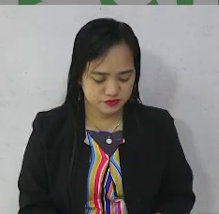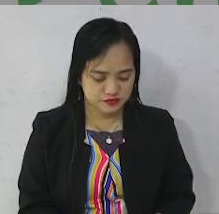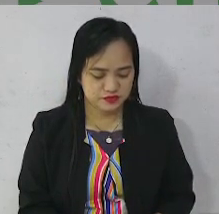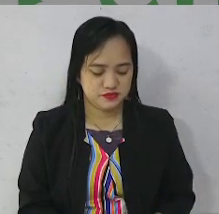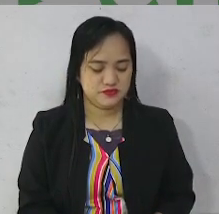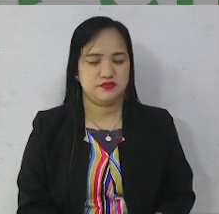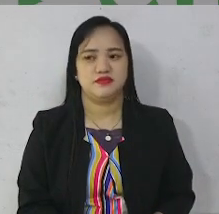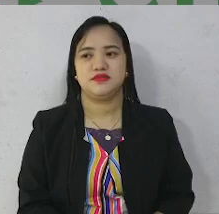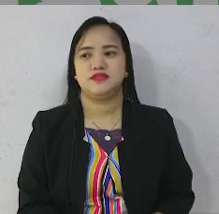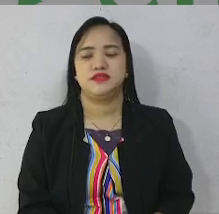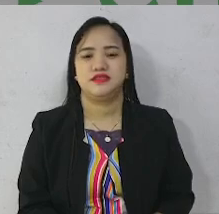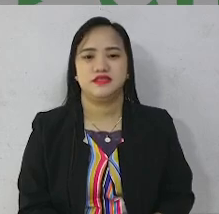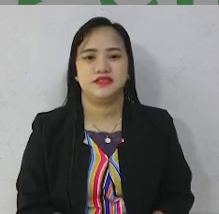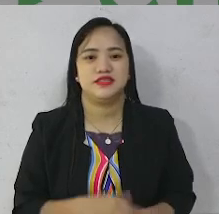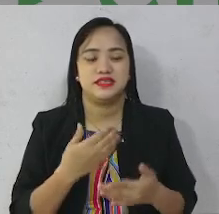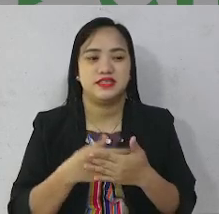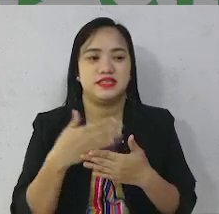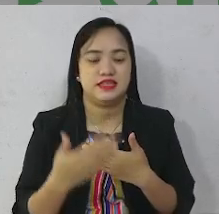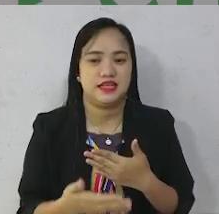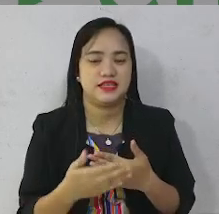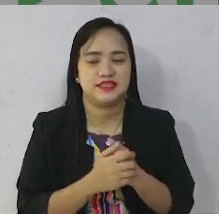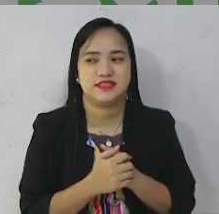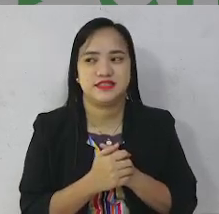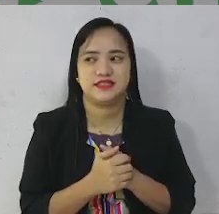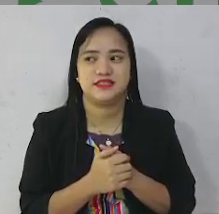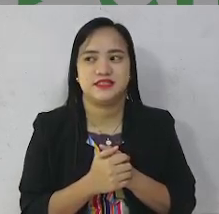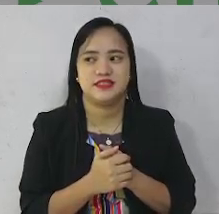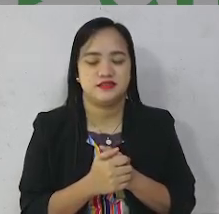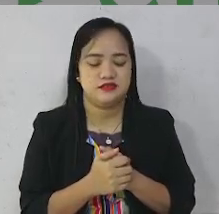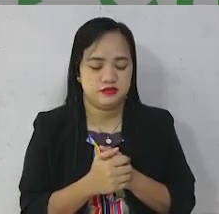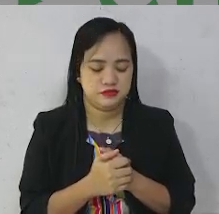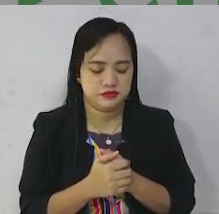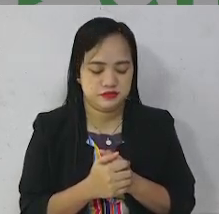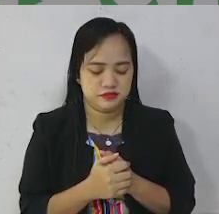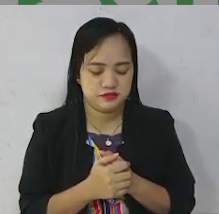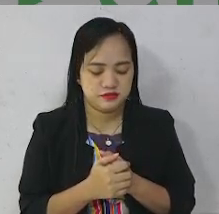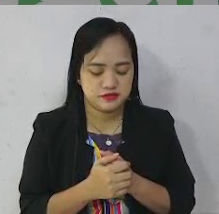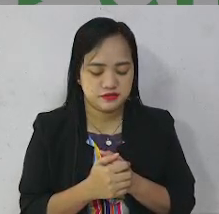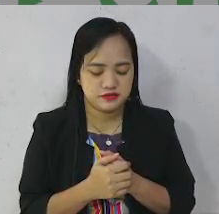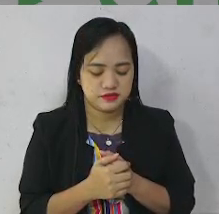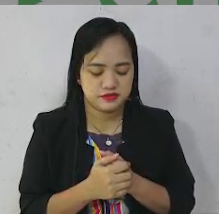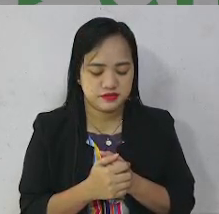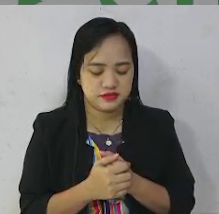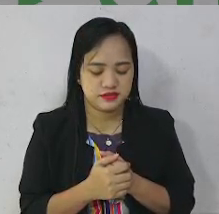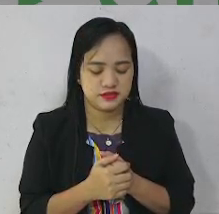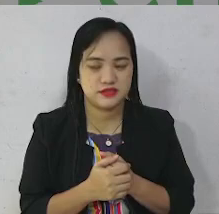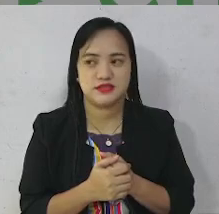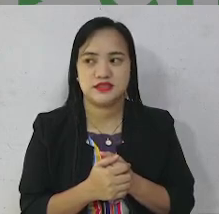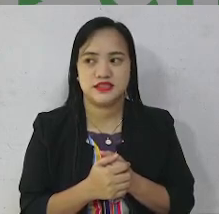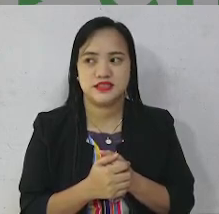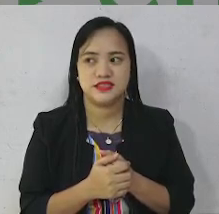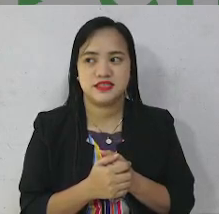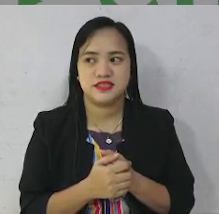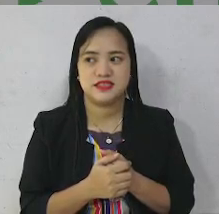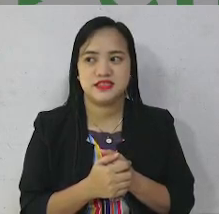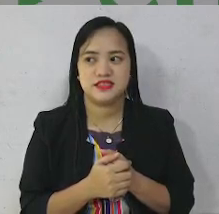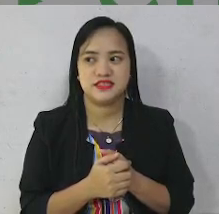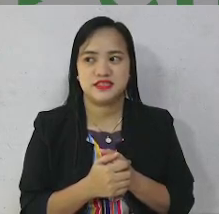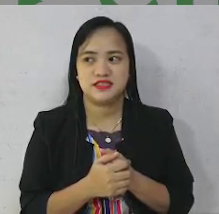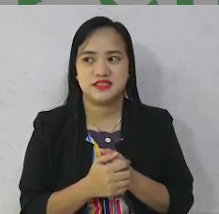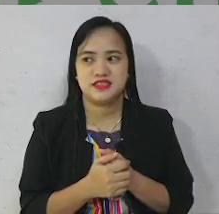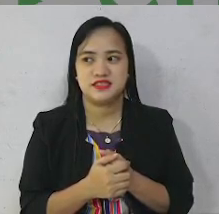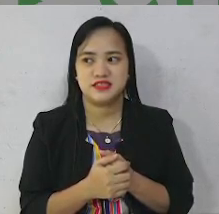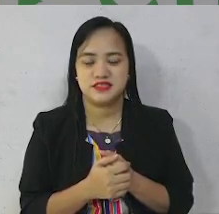tayo at next tayo ay sig next Ano to Ayan ayan ginawa rin yan SAO